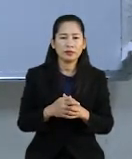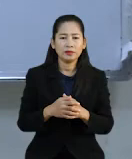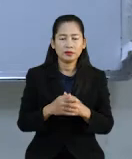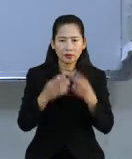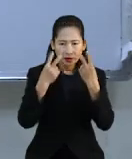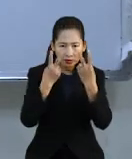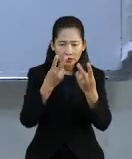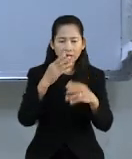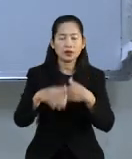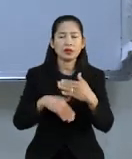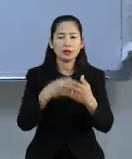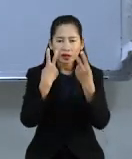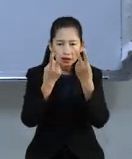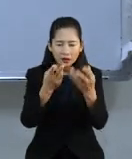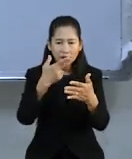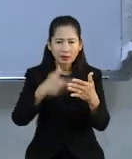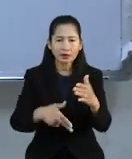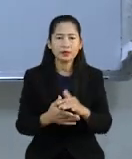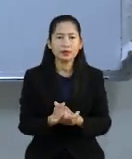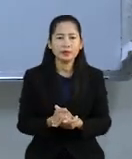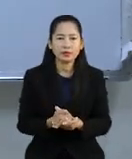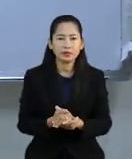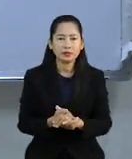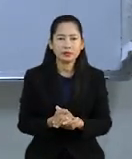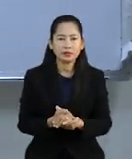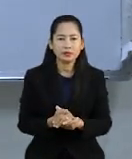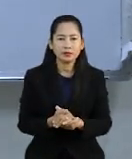Con mơ tụng ác khí mà con khơi ai con.